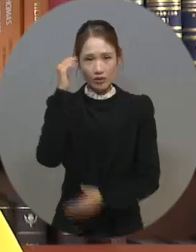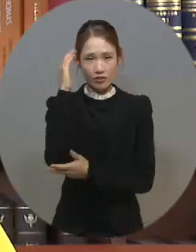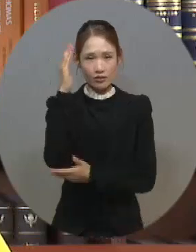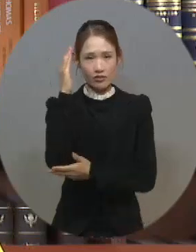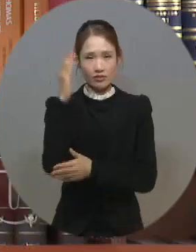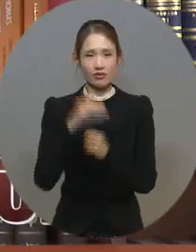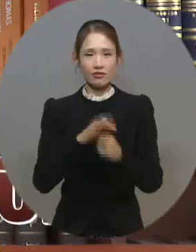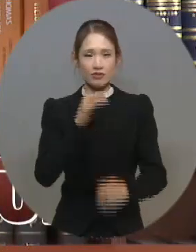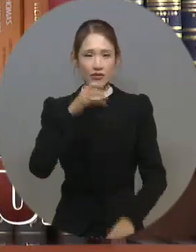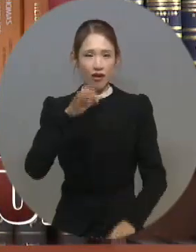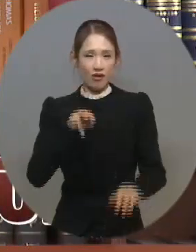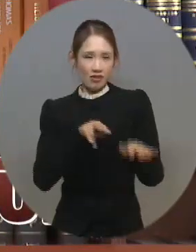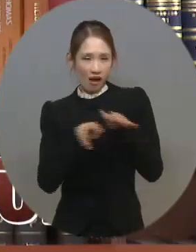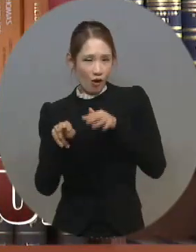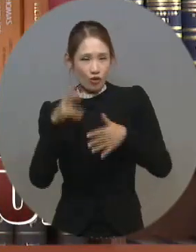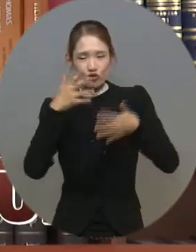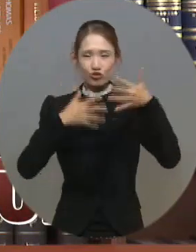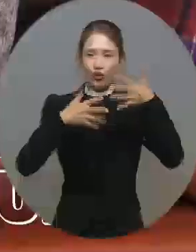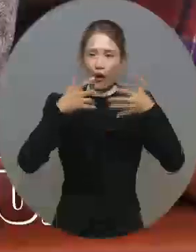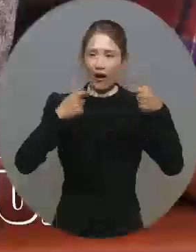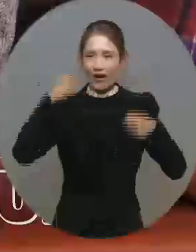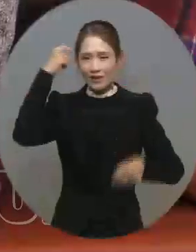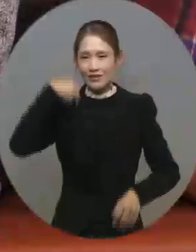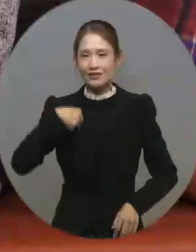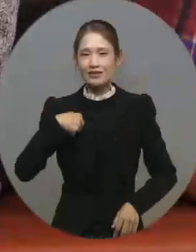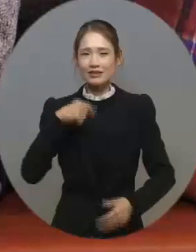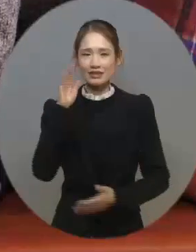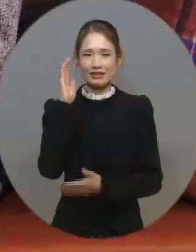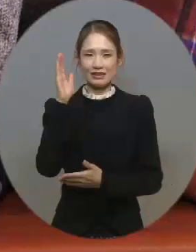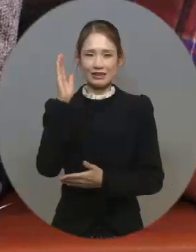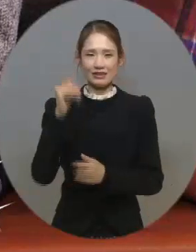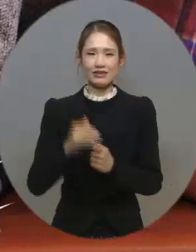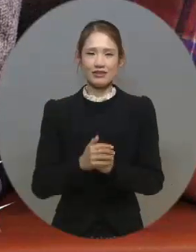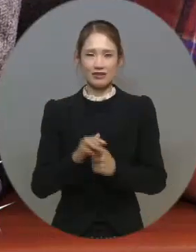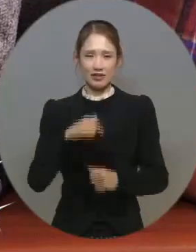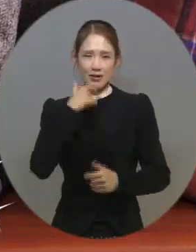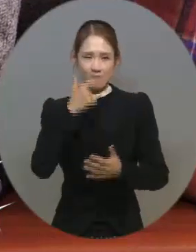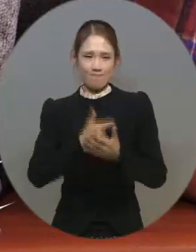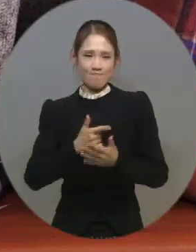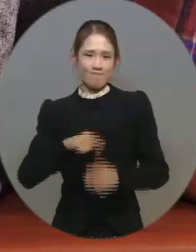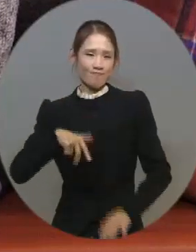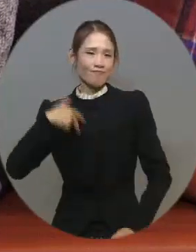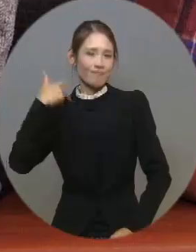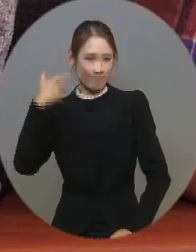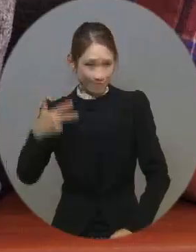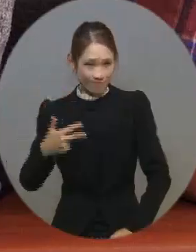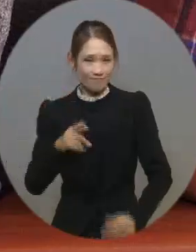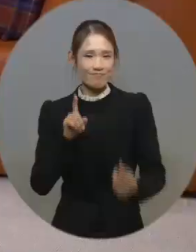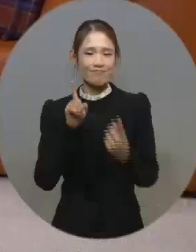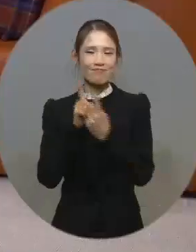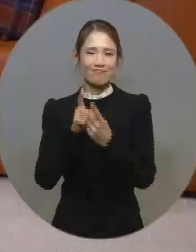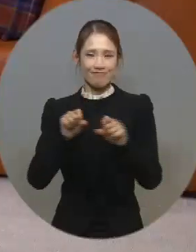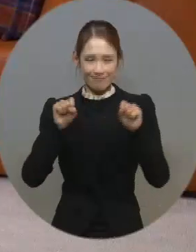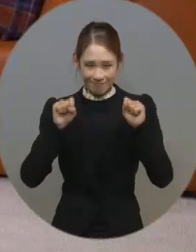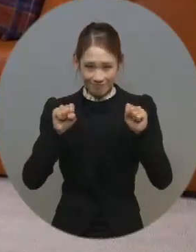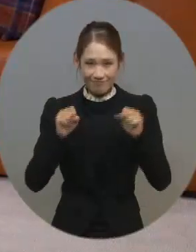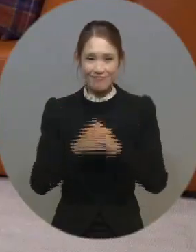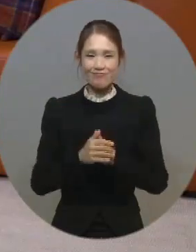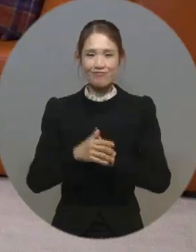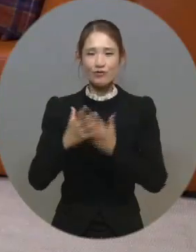쇼생크 탈출을 능가하는 영화 같은 이야기인데요. 감동은 다음 시간에 더 이어집니다. 자, 다음 시간에도 함께 해주세요.